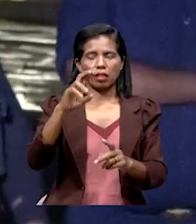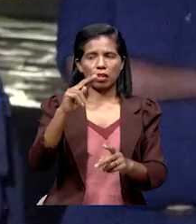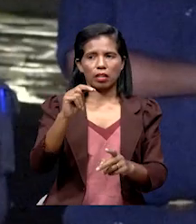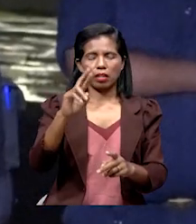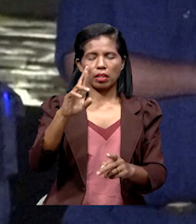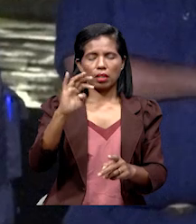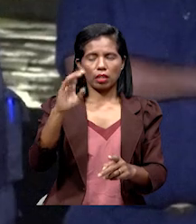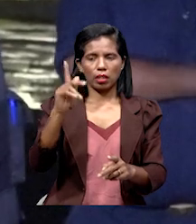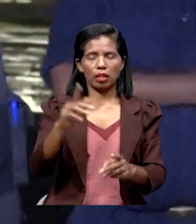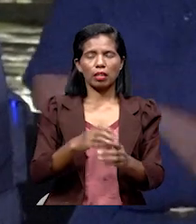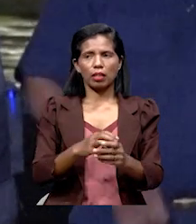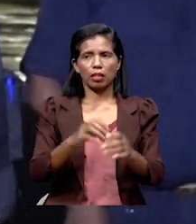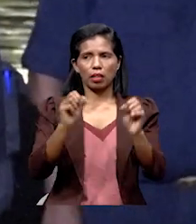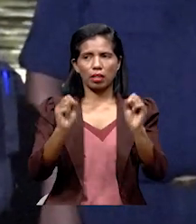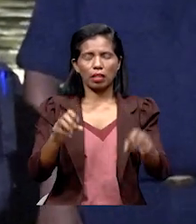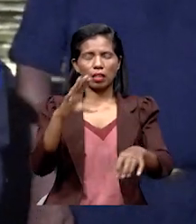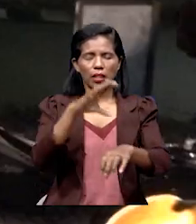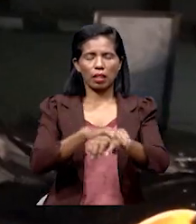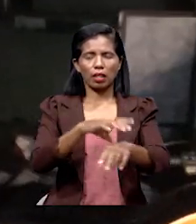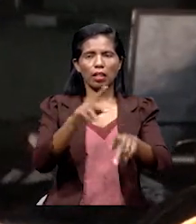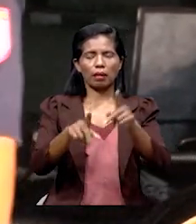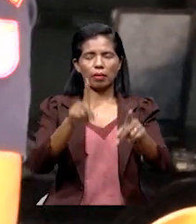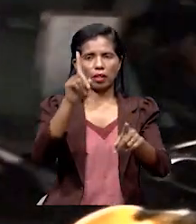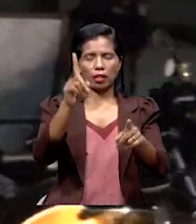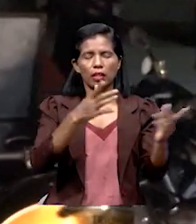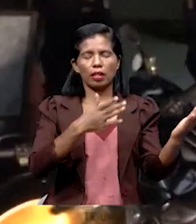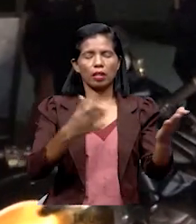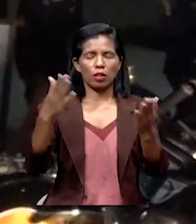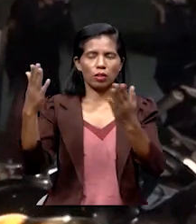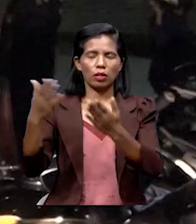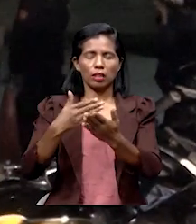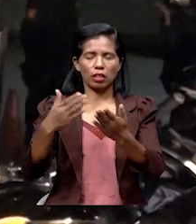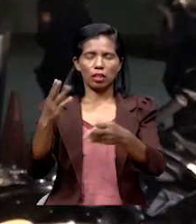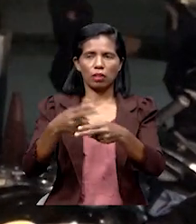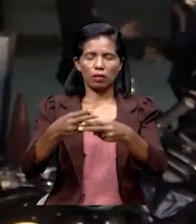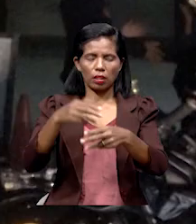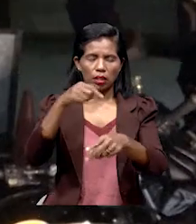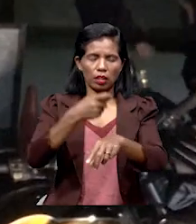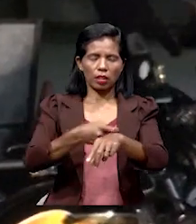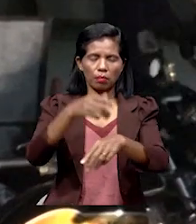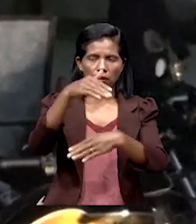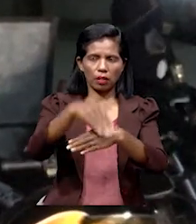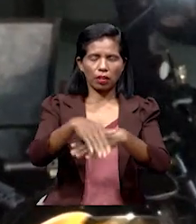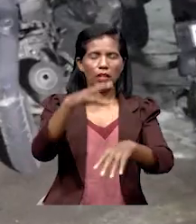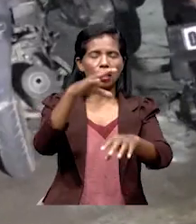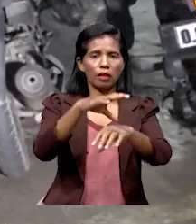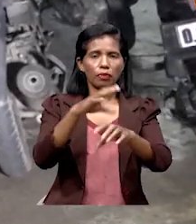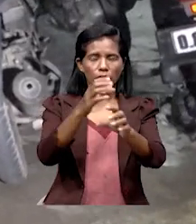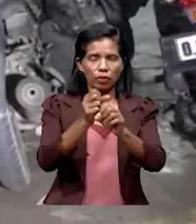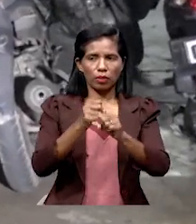iha operasau ne konsege kaptura sidadang ida nebe lori arma branca iha tempo kalan no deteng motorizada hat nulu